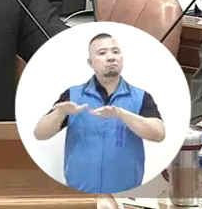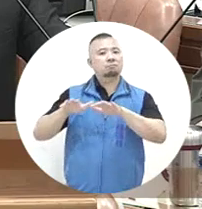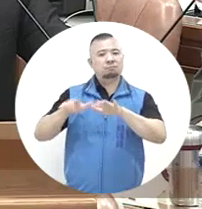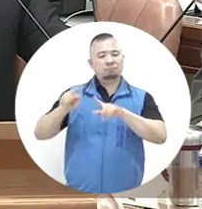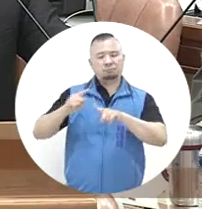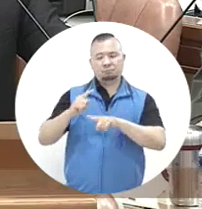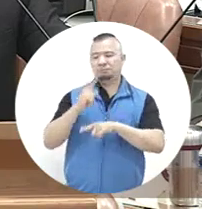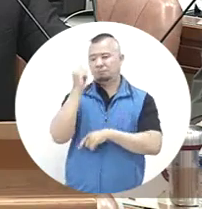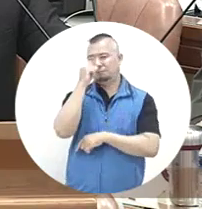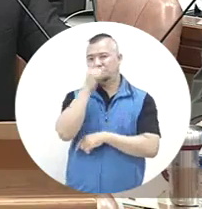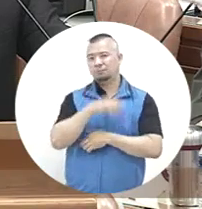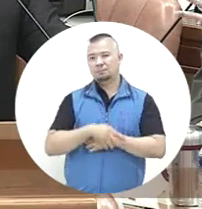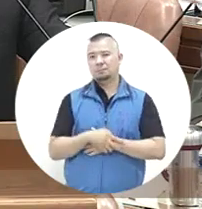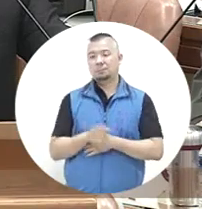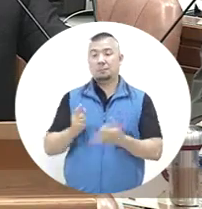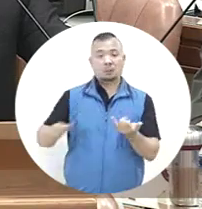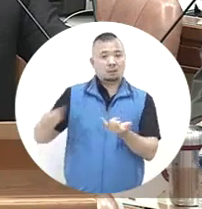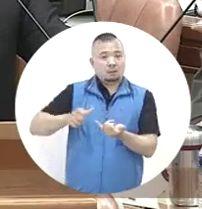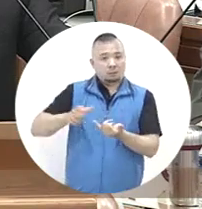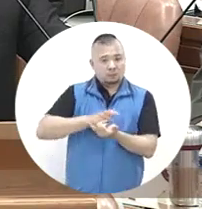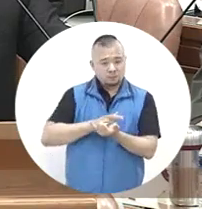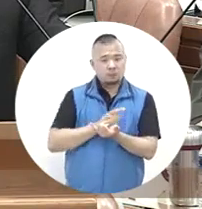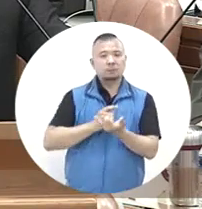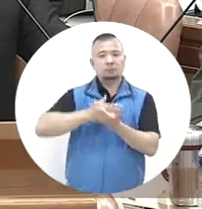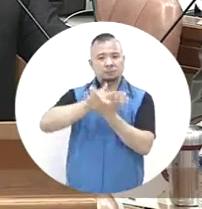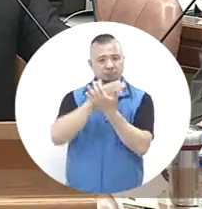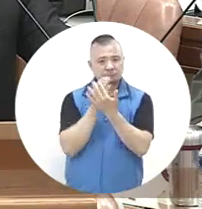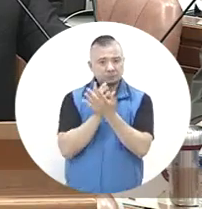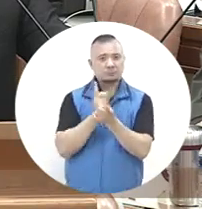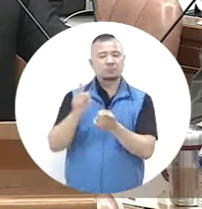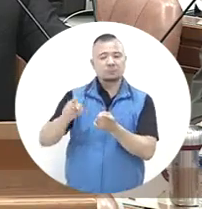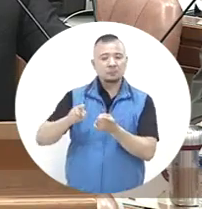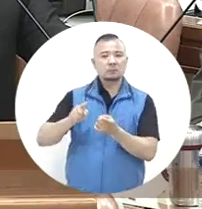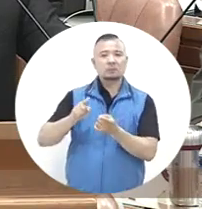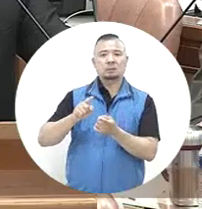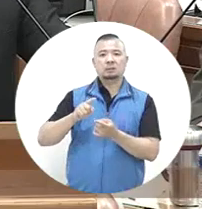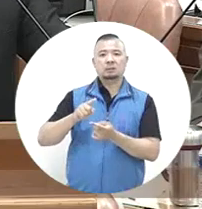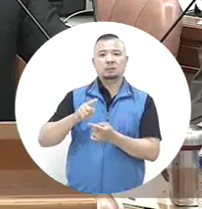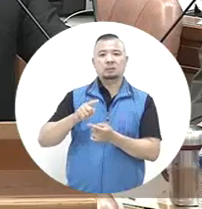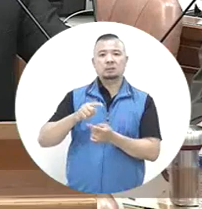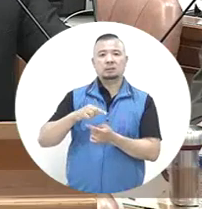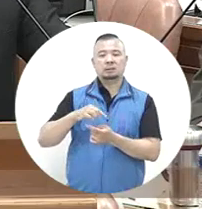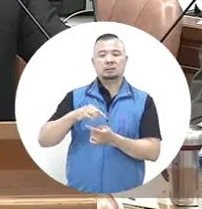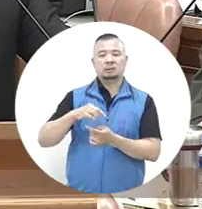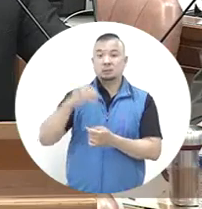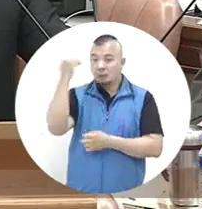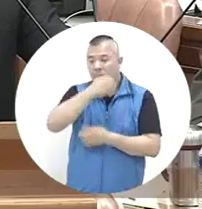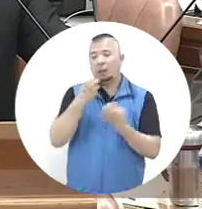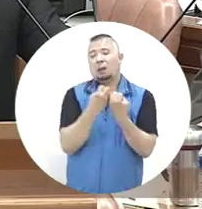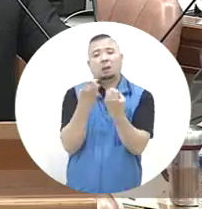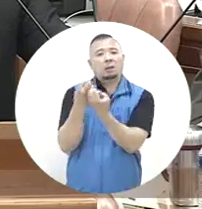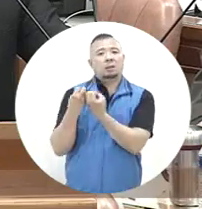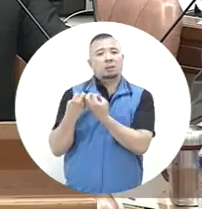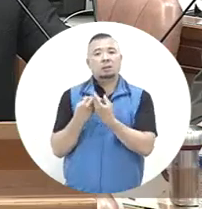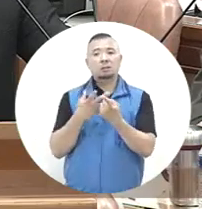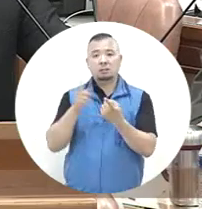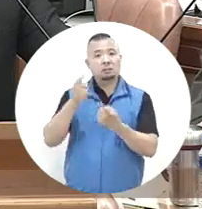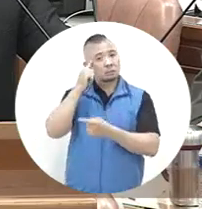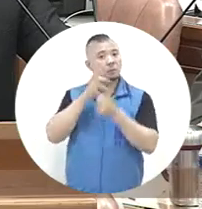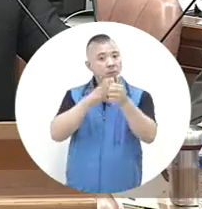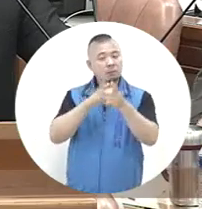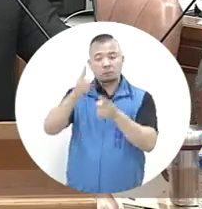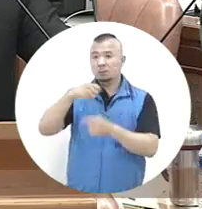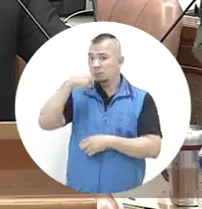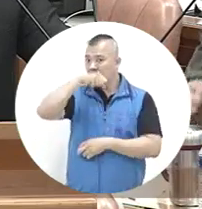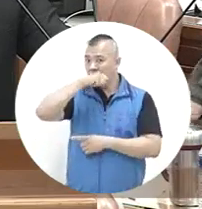且台风等等诸如的一些天然条件的伤害，您认为台湾适合发展能源吗？